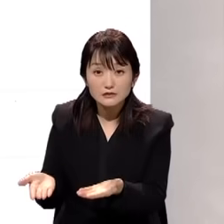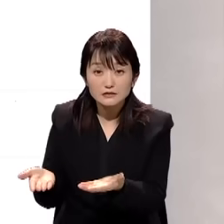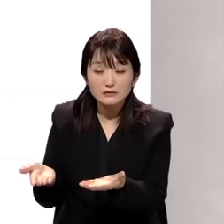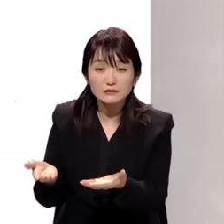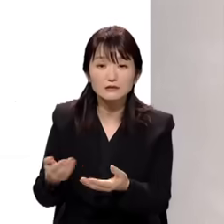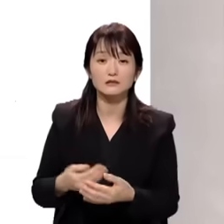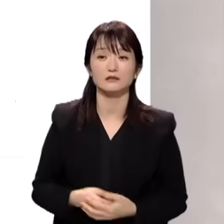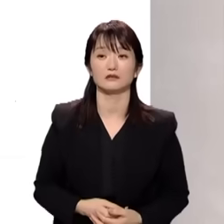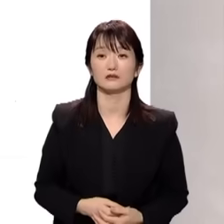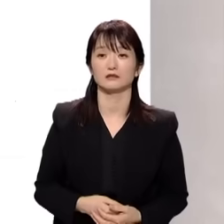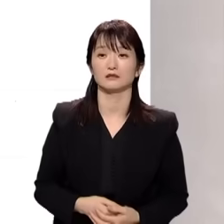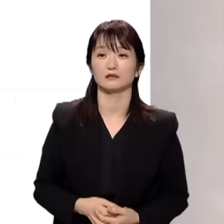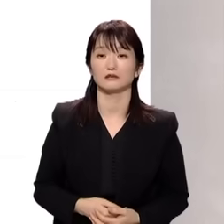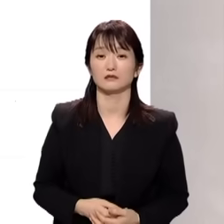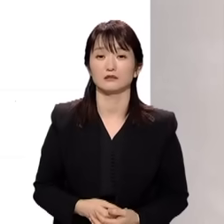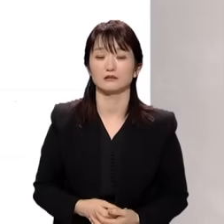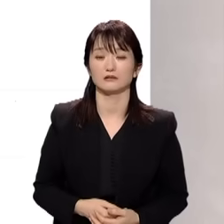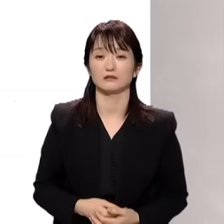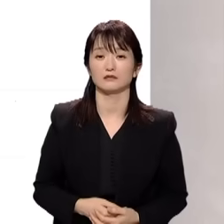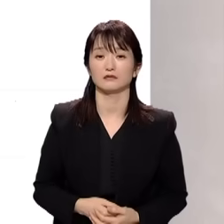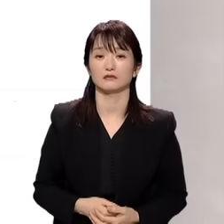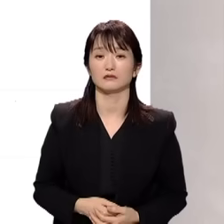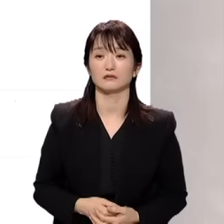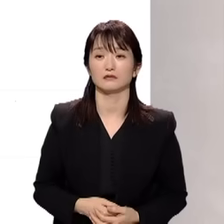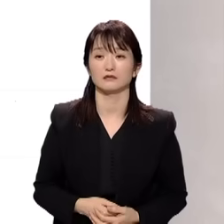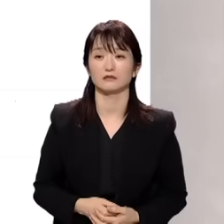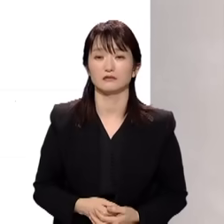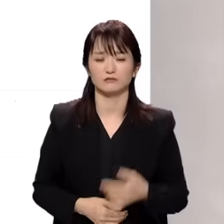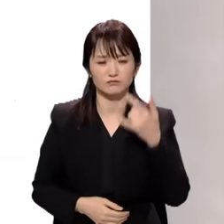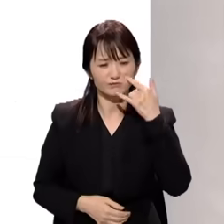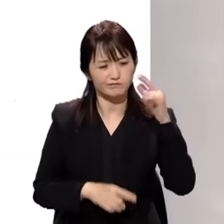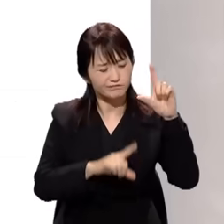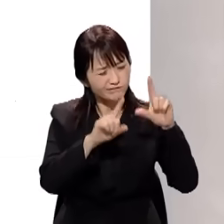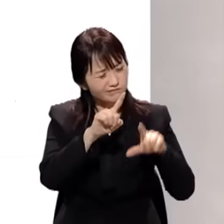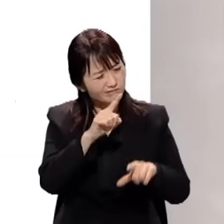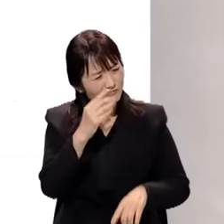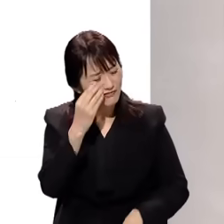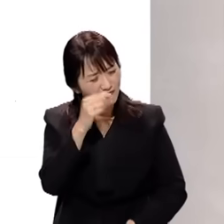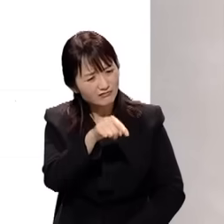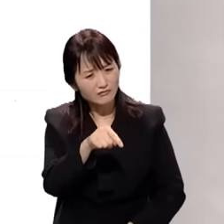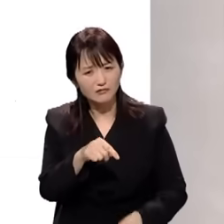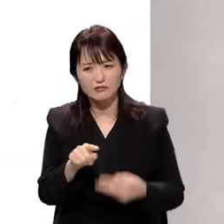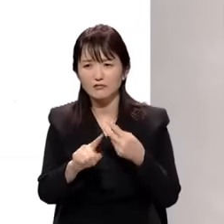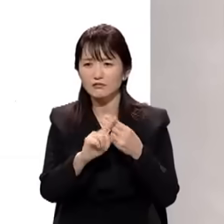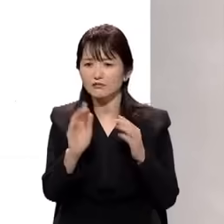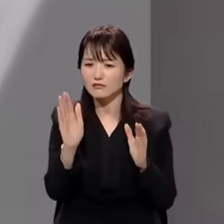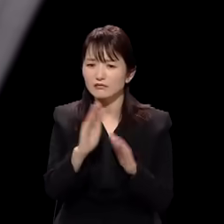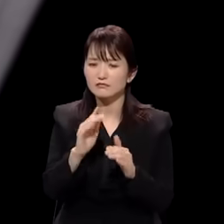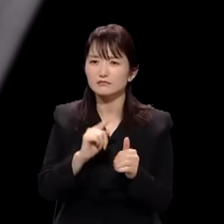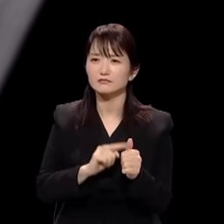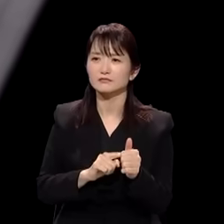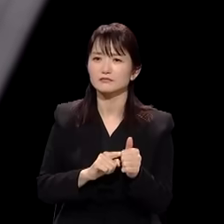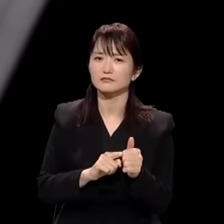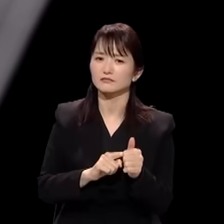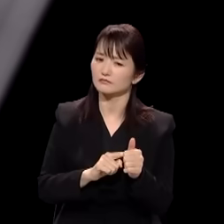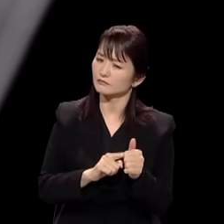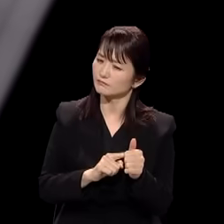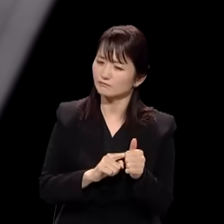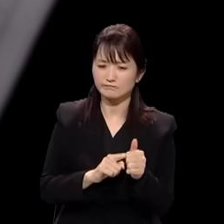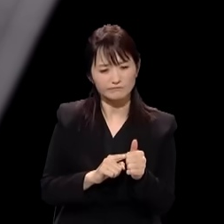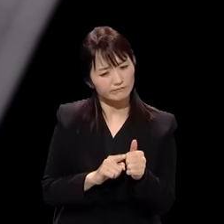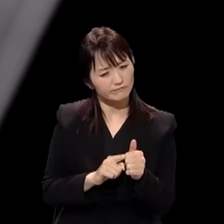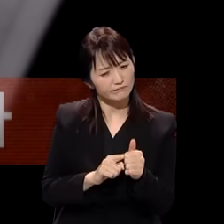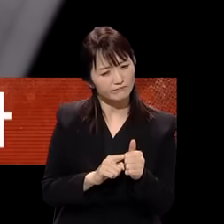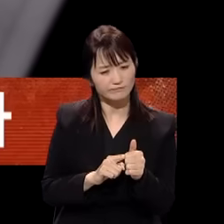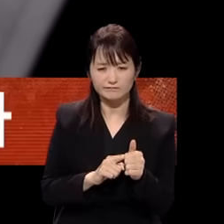아니 지금 저는 도저히 이 부모의 태도도 그렇고 이 중학생이라는 글쎄 이것도 도저히